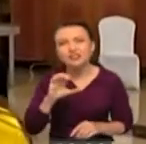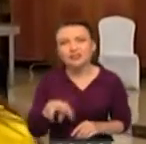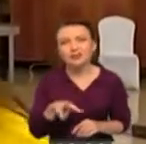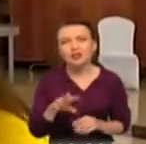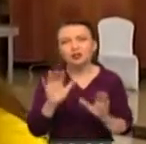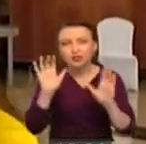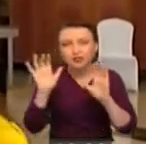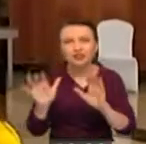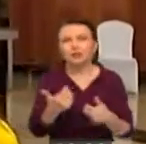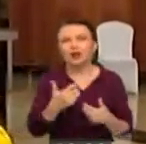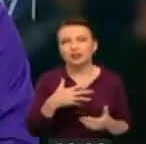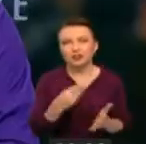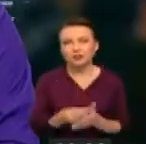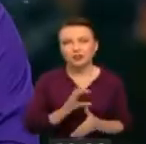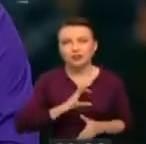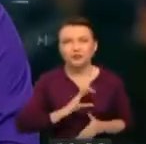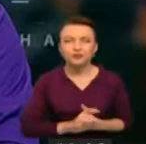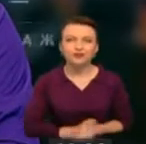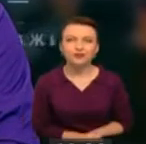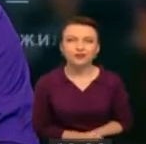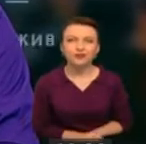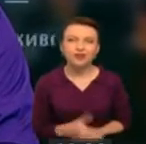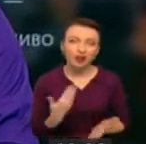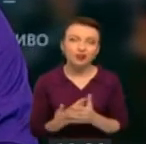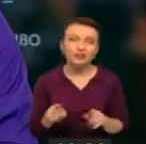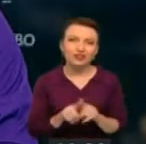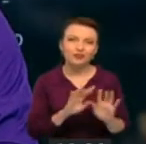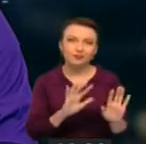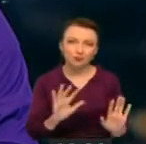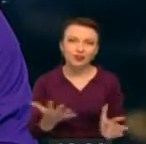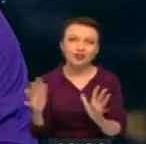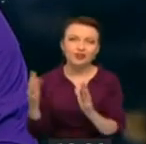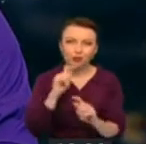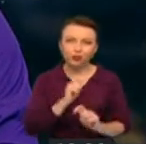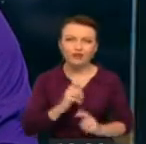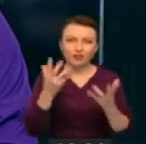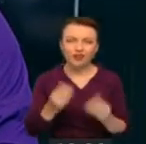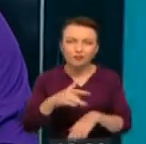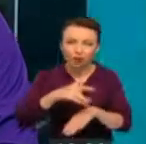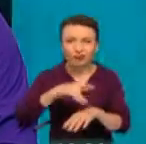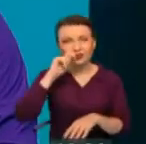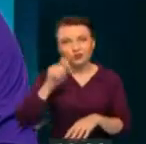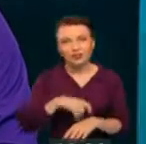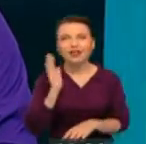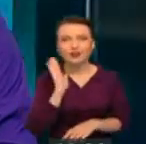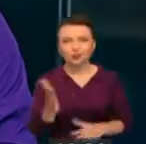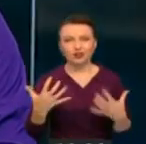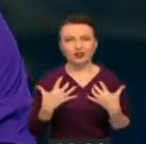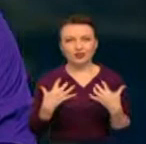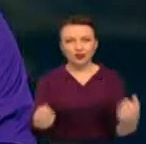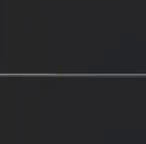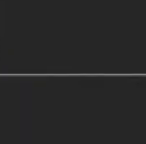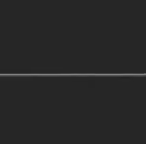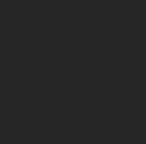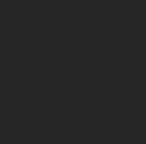щоб забрати просто своє. Ось такі події подарував нам день. Вболівайте за українців і будьте здорові!